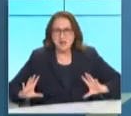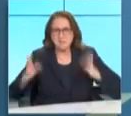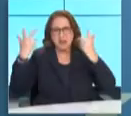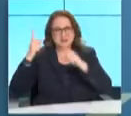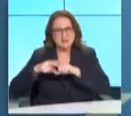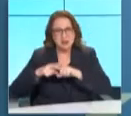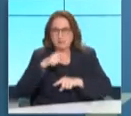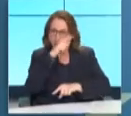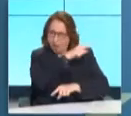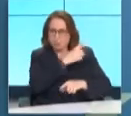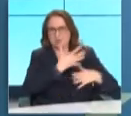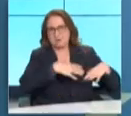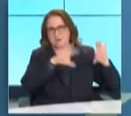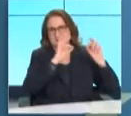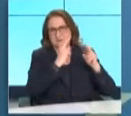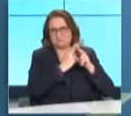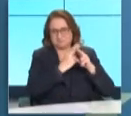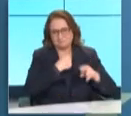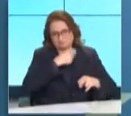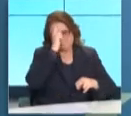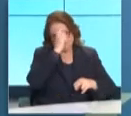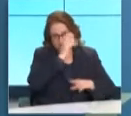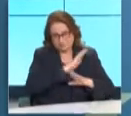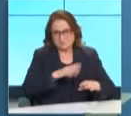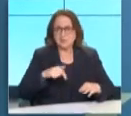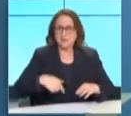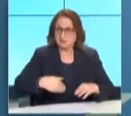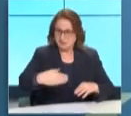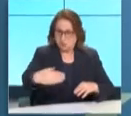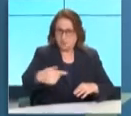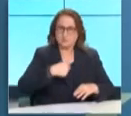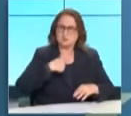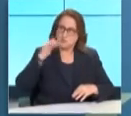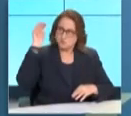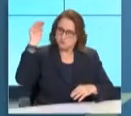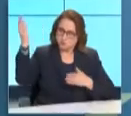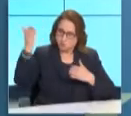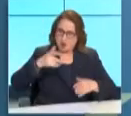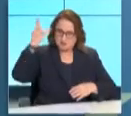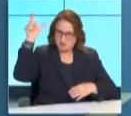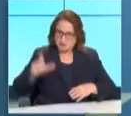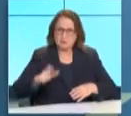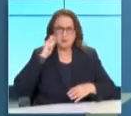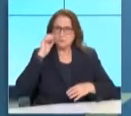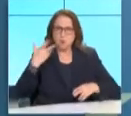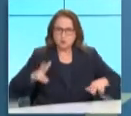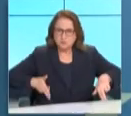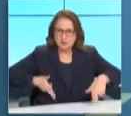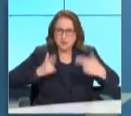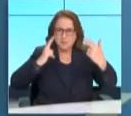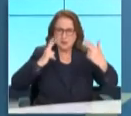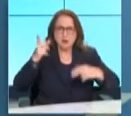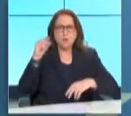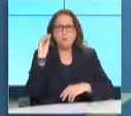οργανώσουμε τις επόμενες μέρες. Θεωρώ σημαντικό να ακουστεί και στο Εθνικό Κοινοβούλιο το μήνυμα ενός Προέδρου